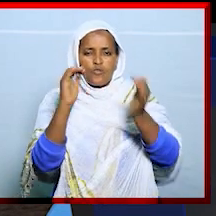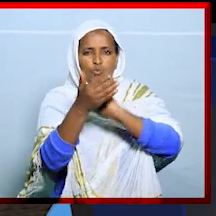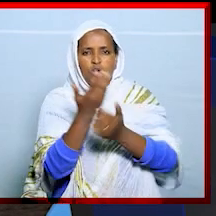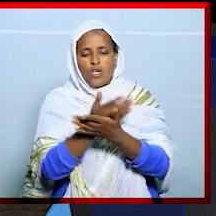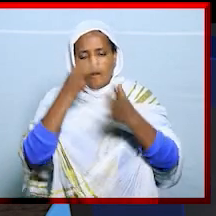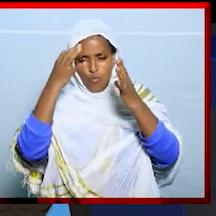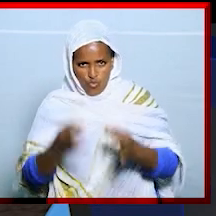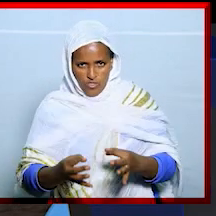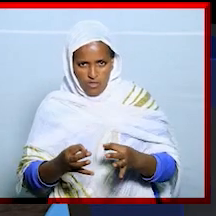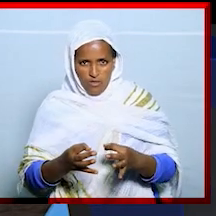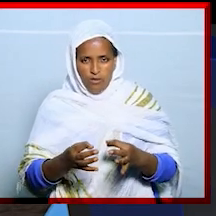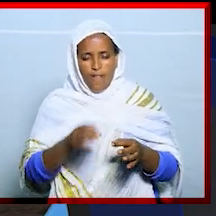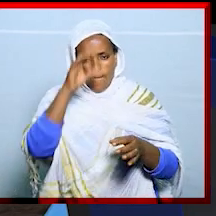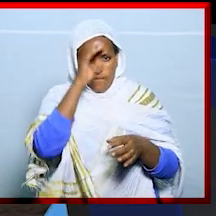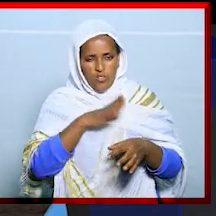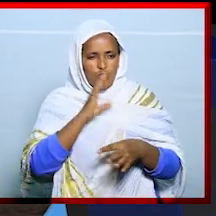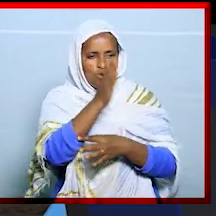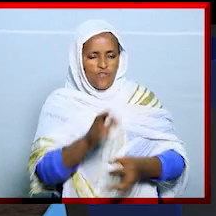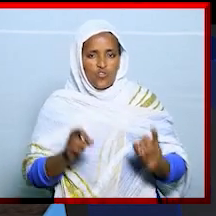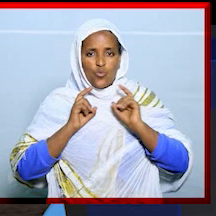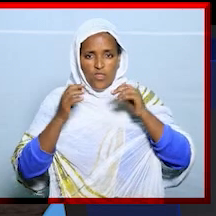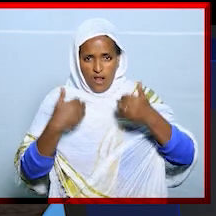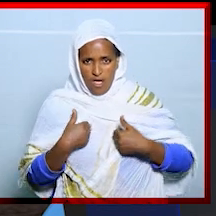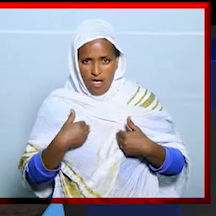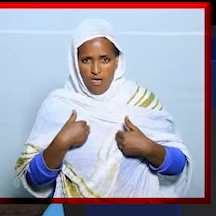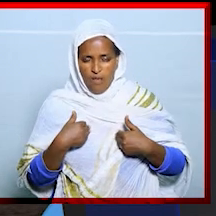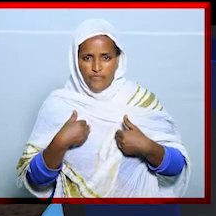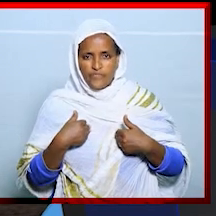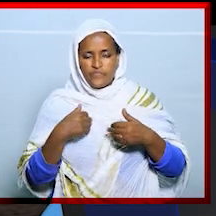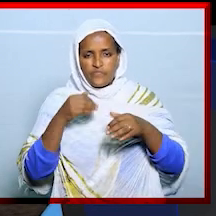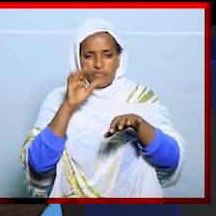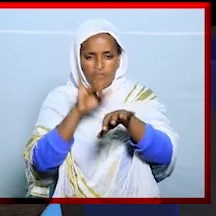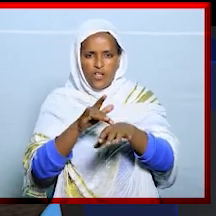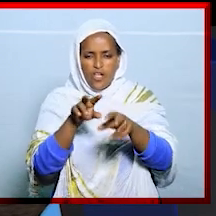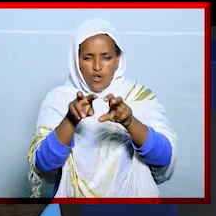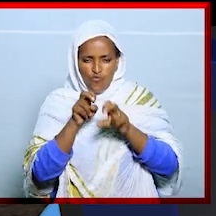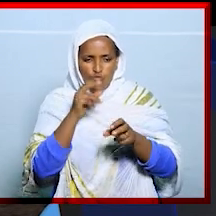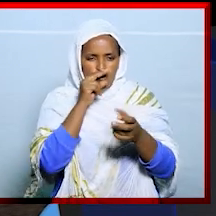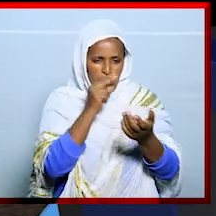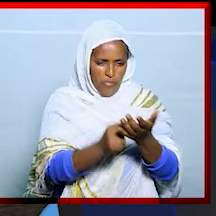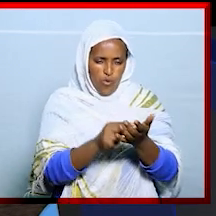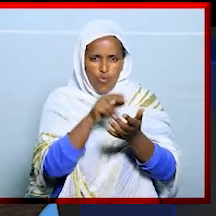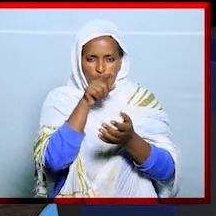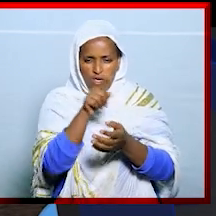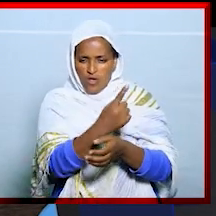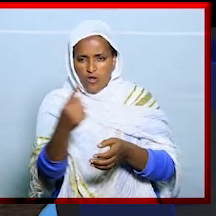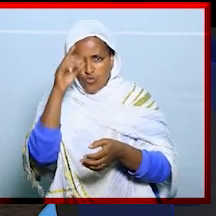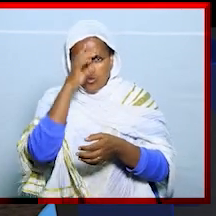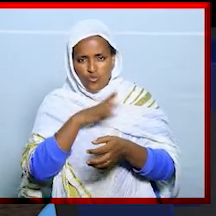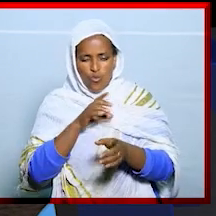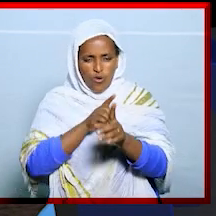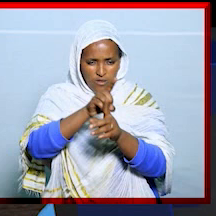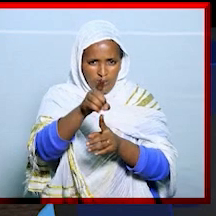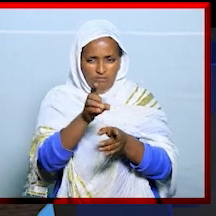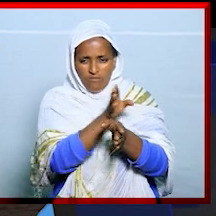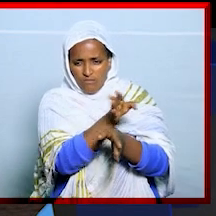ወደፊት የሚሆነውን ነገር መወሰን በሰው የወደፊት ሕይወት ላይ ክፉም ሆነ በጎ እንዲሆን የያንዳንዱ ሰው